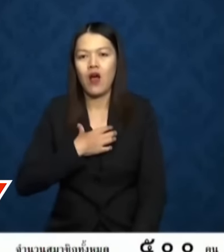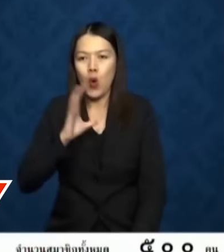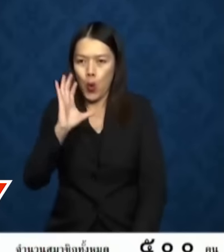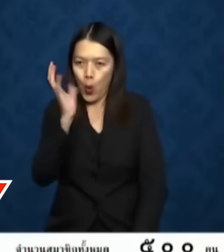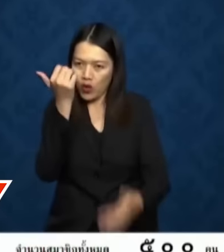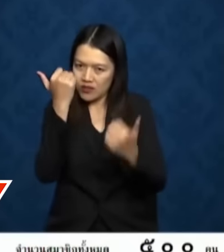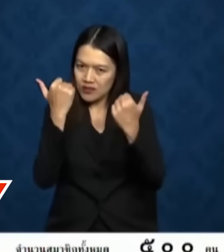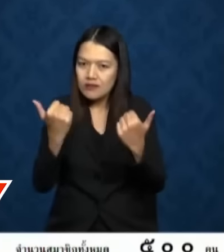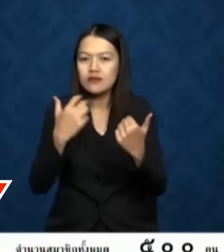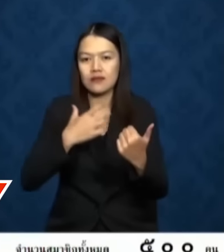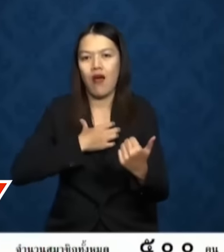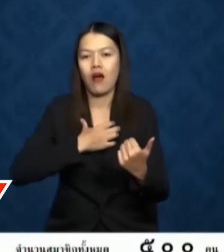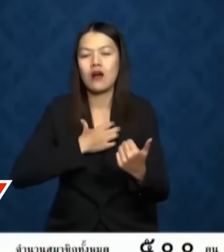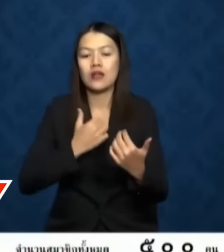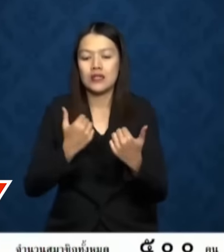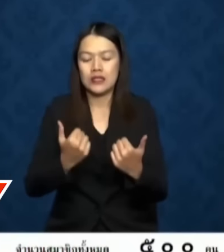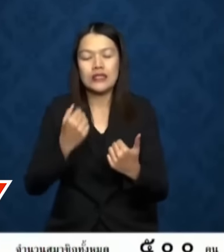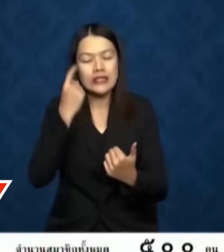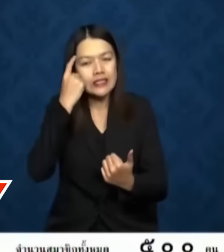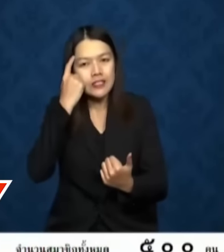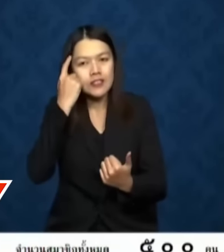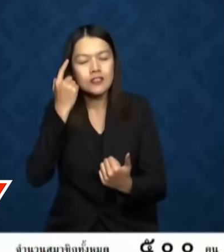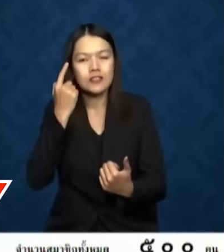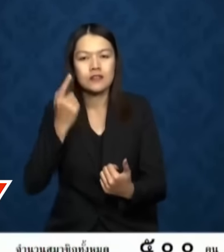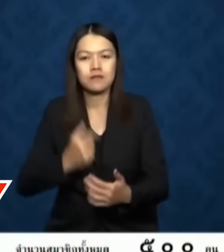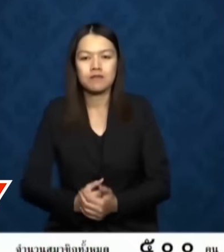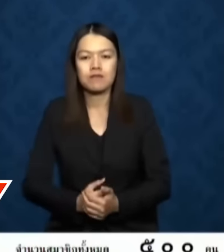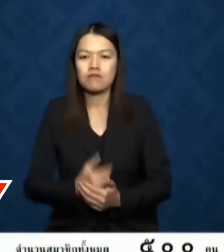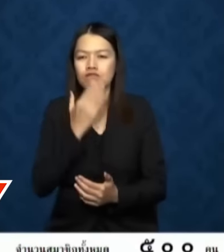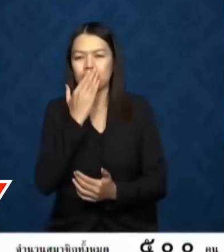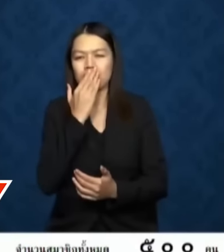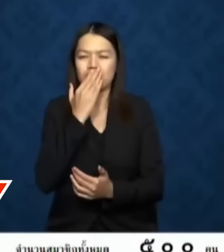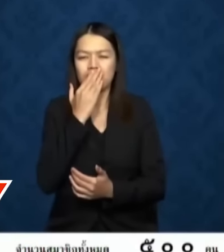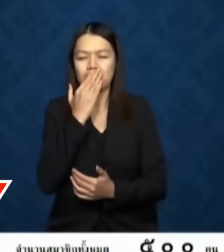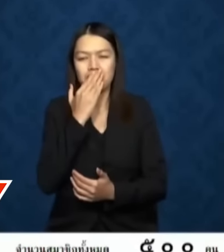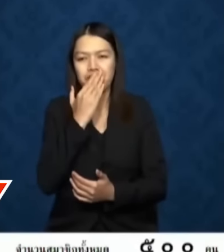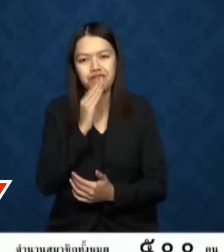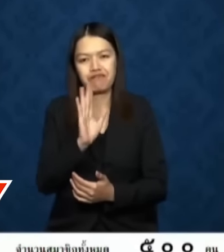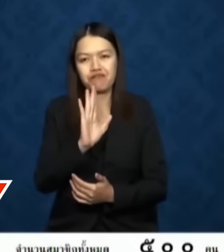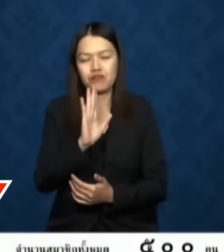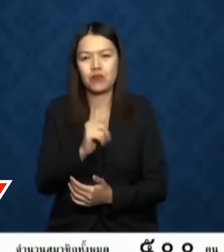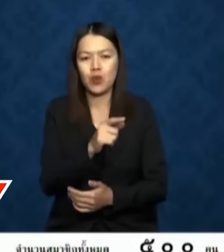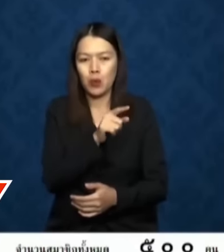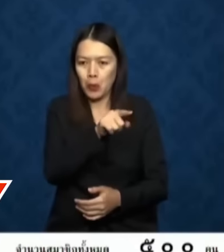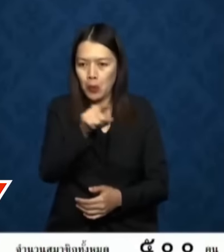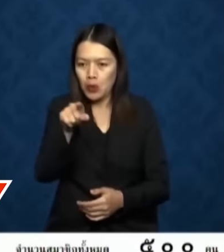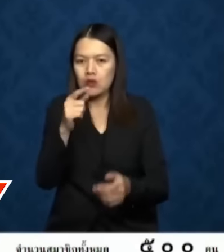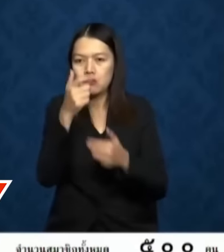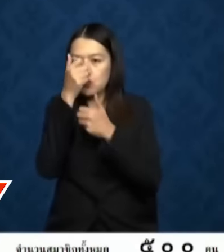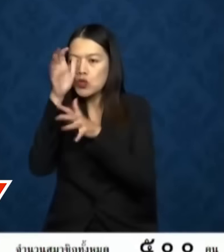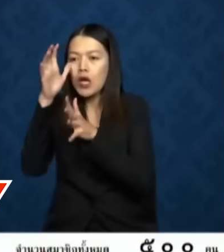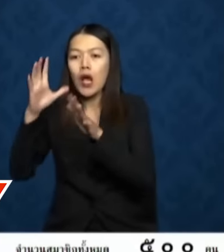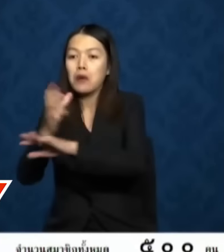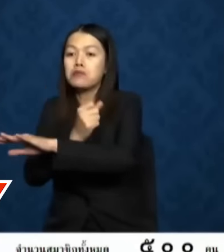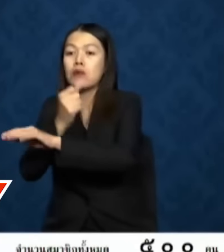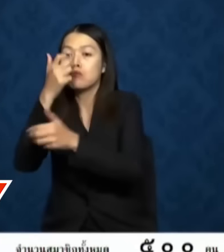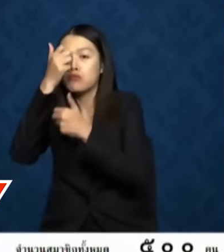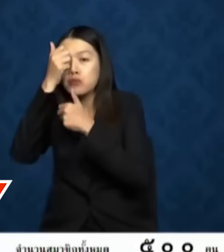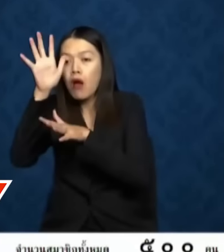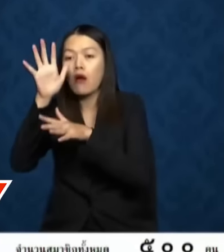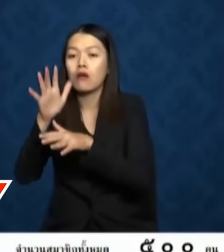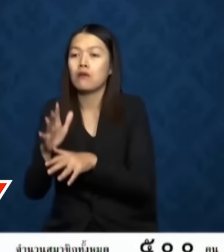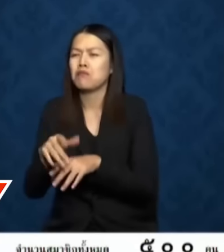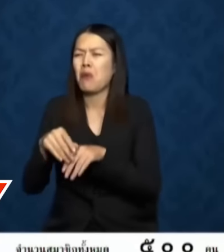ครับและผมเชื่อว่าการที่เราจะเงียบกันอยู่ปัจจุบันนี้มีหลายคนไม่สนใจการเมืองมีหลายคนคิดว่